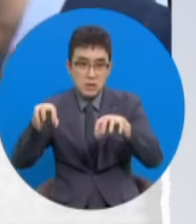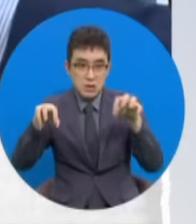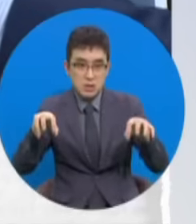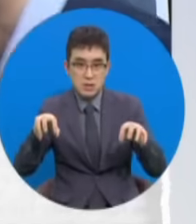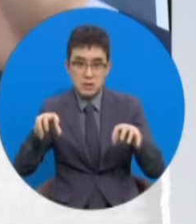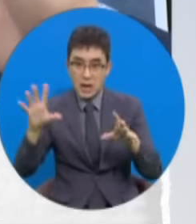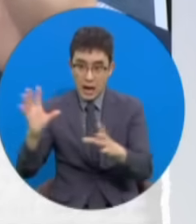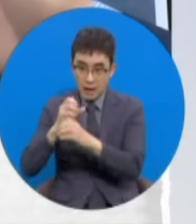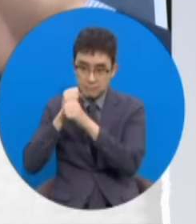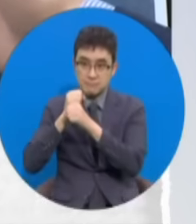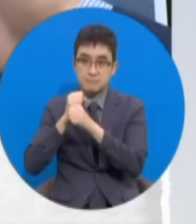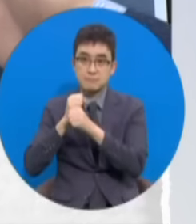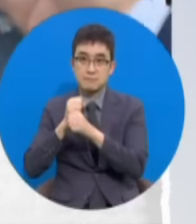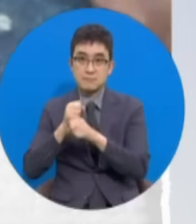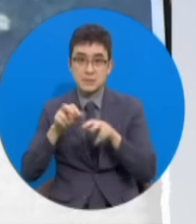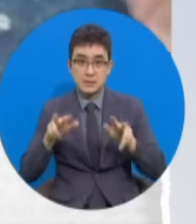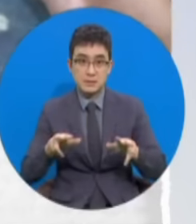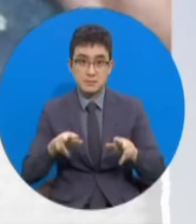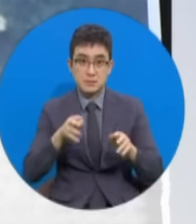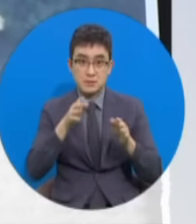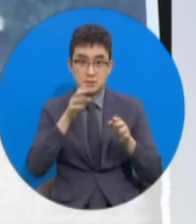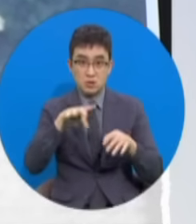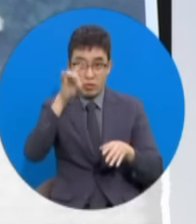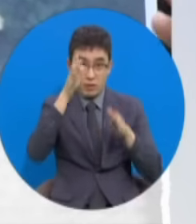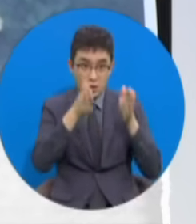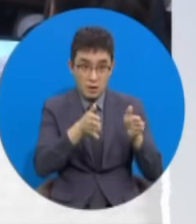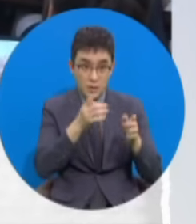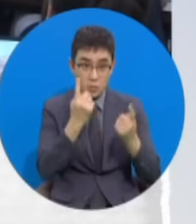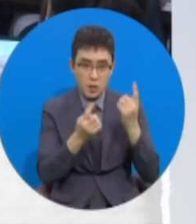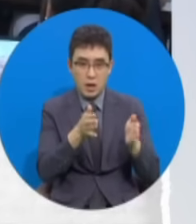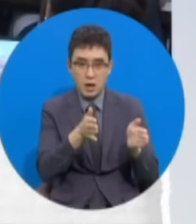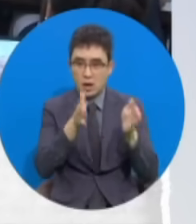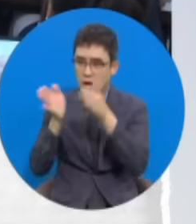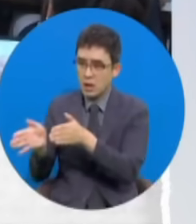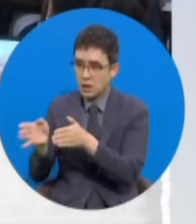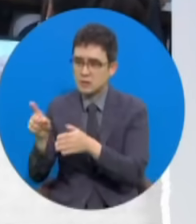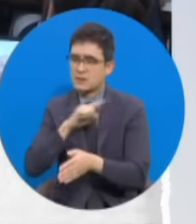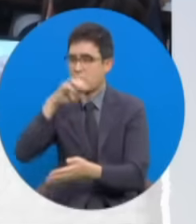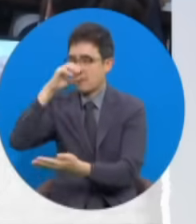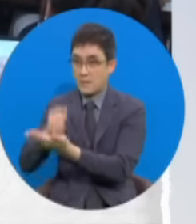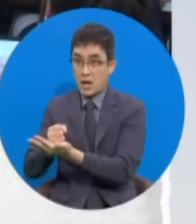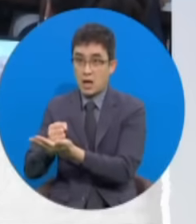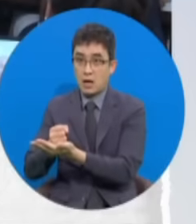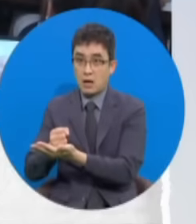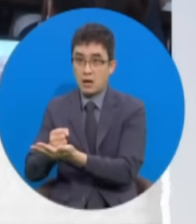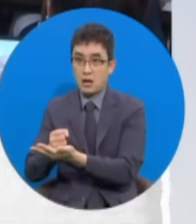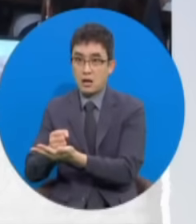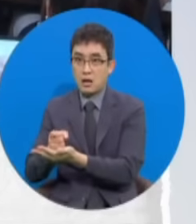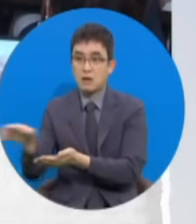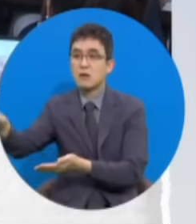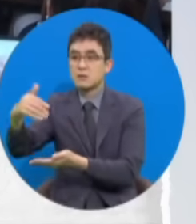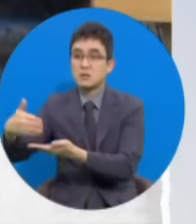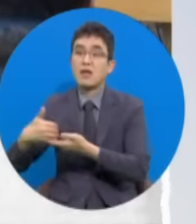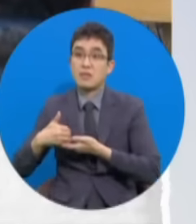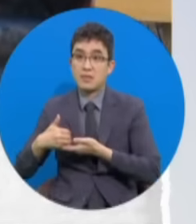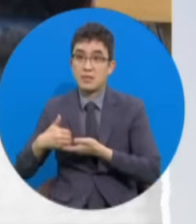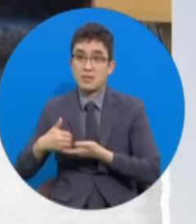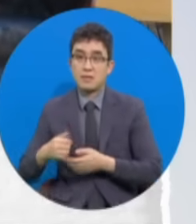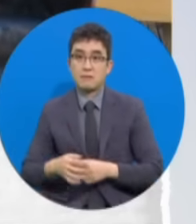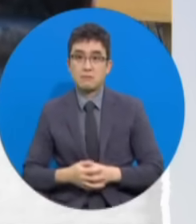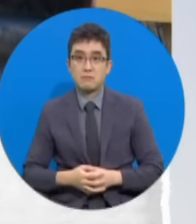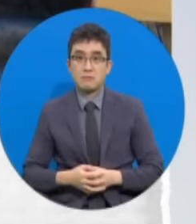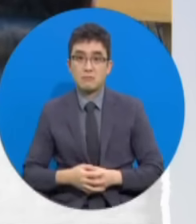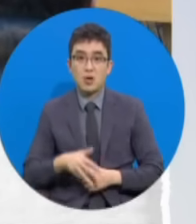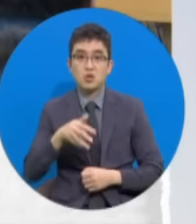전체적으로 보면 사실은 지금 변경안 자체가 예. 가장 최적이라서 자기들이 제안했다는 거예요. 자기들이. 그리고